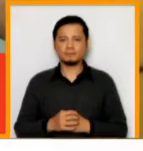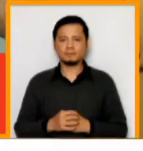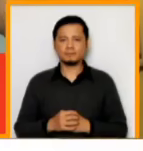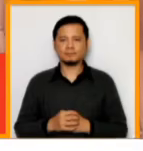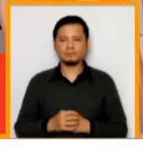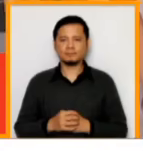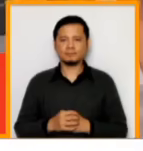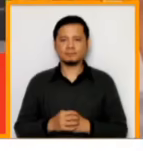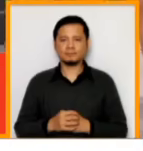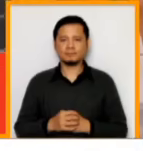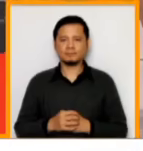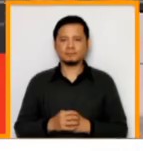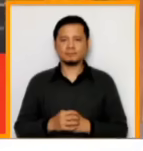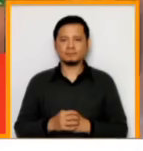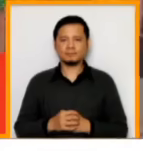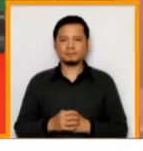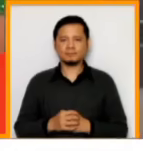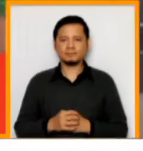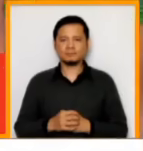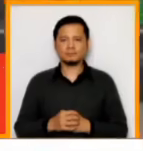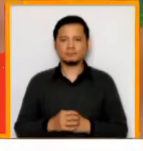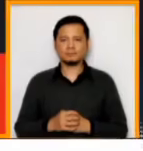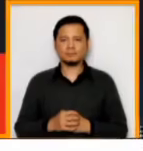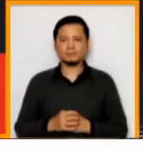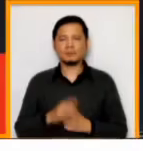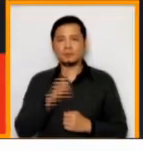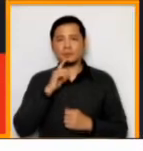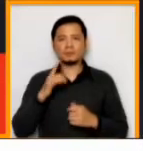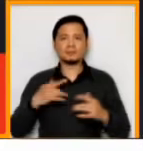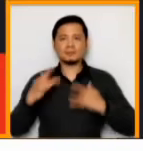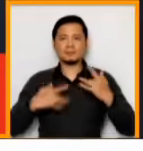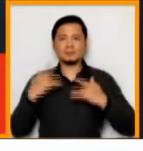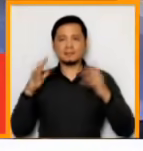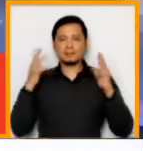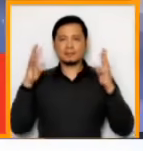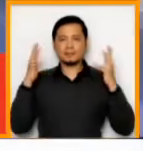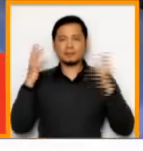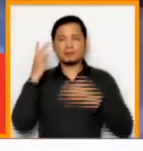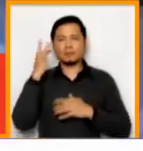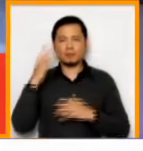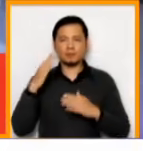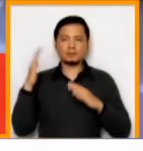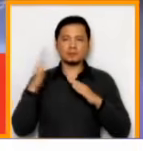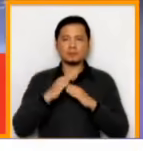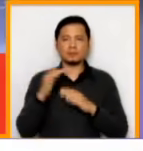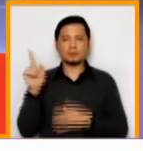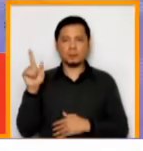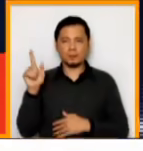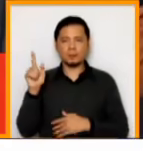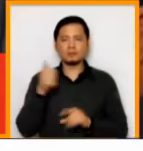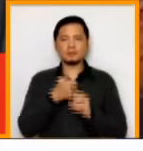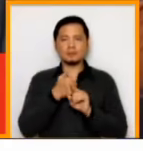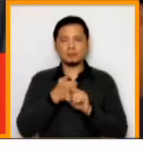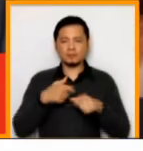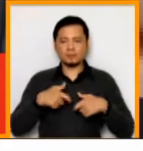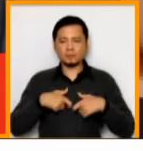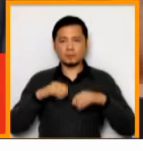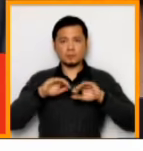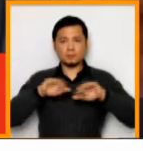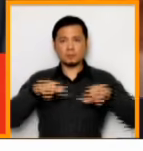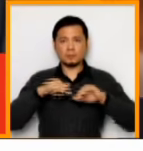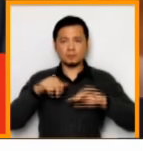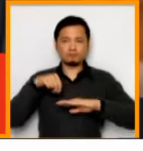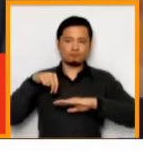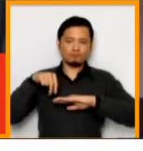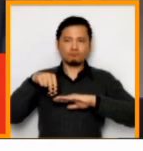Nagbunyi ang lahat na makapasok si Rabiya sa top 21 at sa kanyang pagrampa sa swimsuit competition. Brazil! Oh